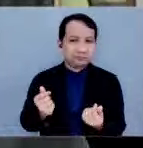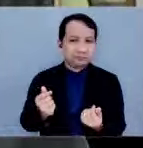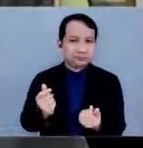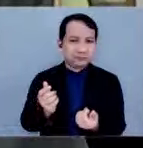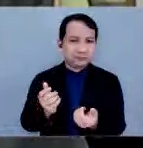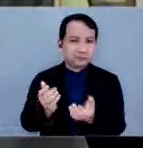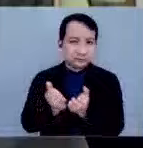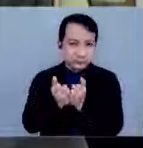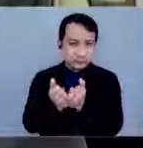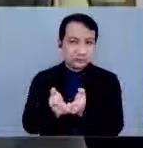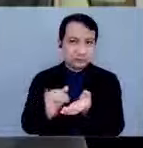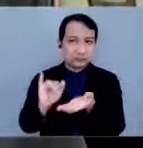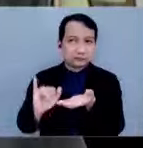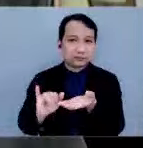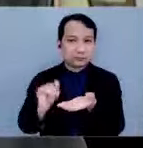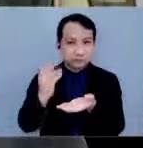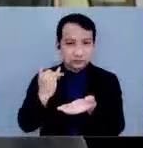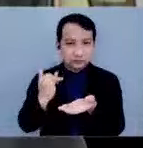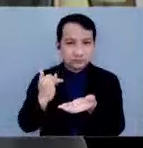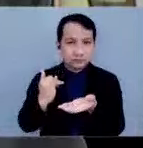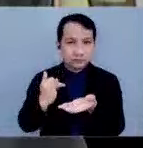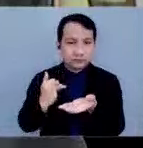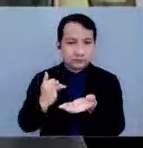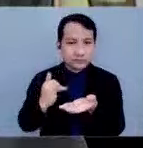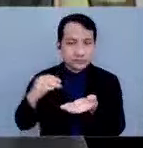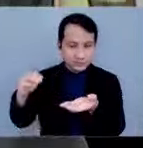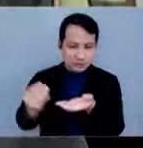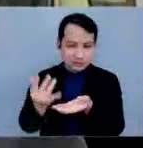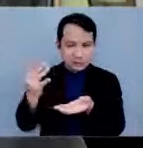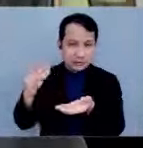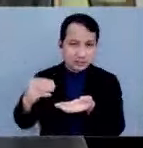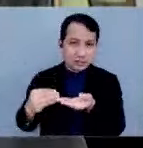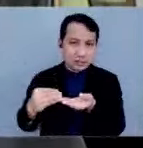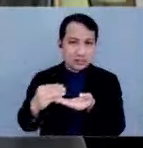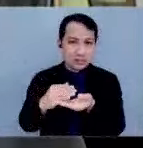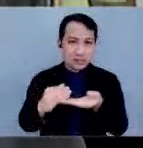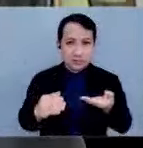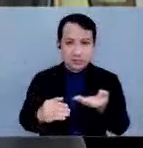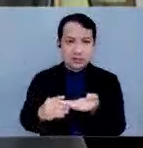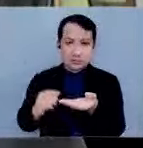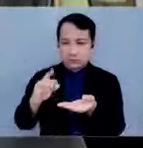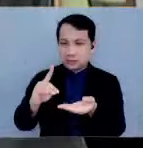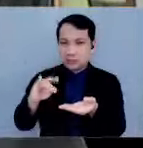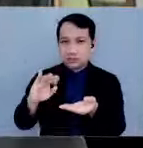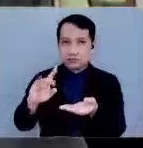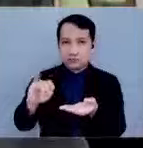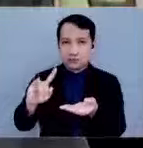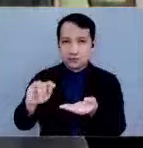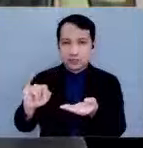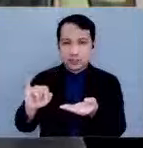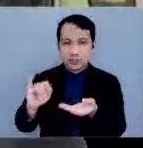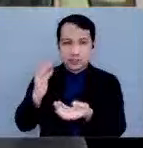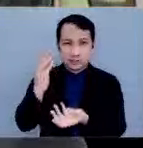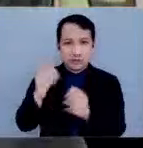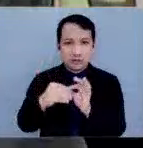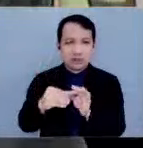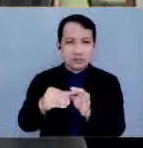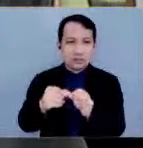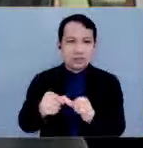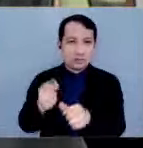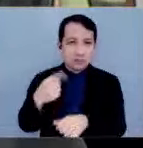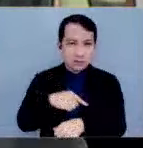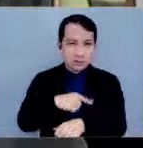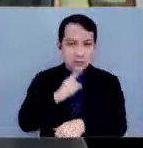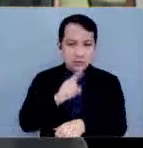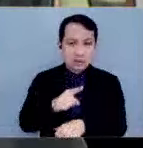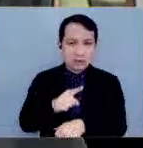ay kasalukuyang tinoto, no? Papunta sa Djibouti din. Nang sa ganun, ma-recover na natin yung remains